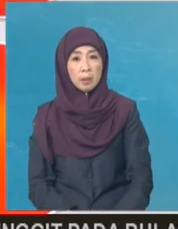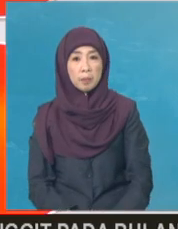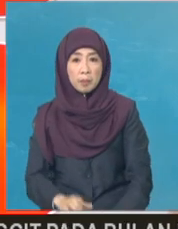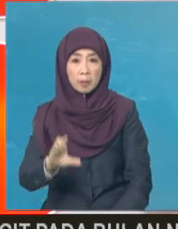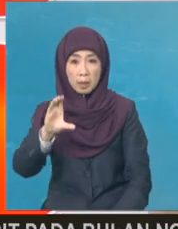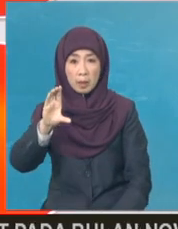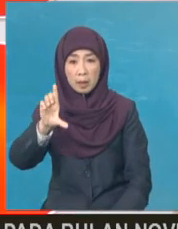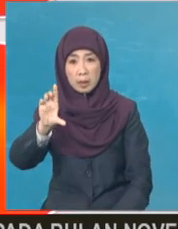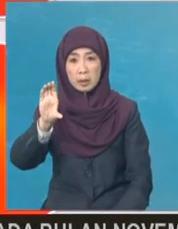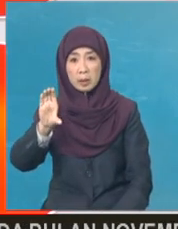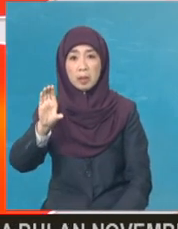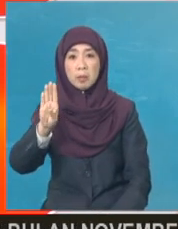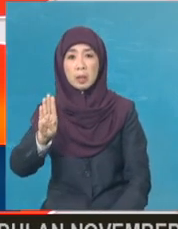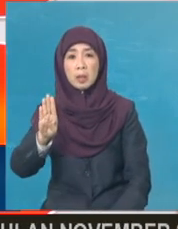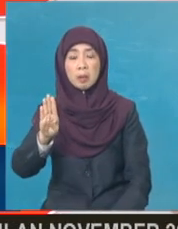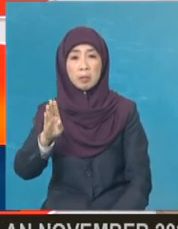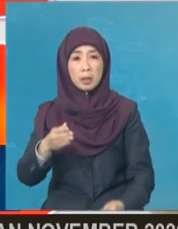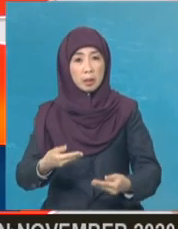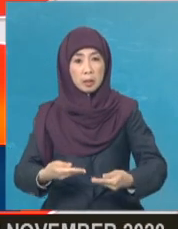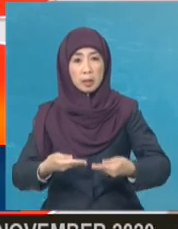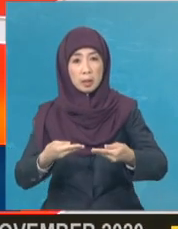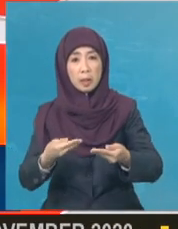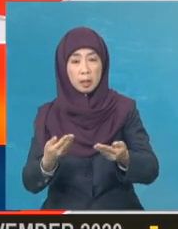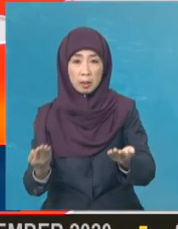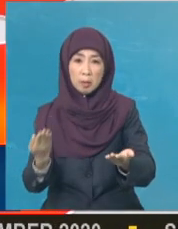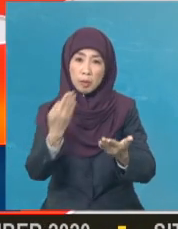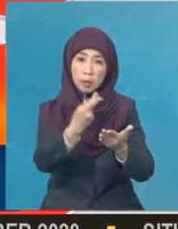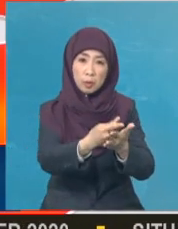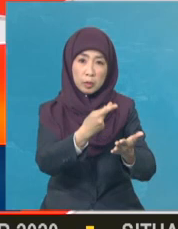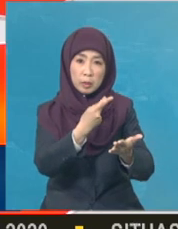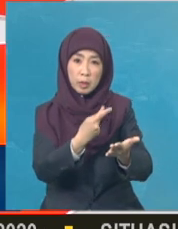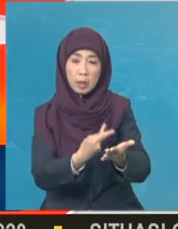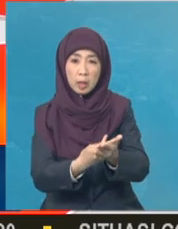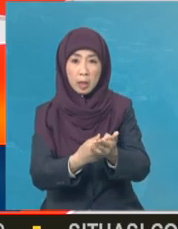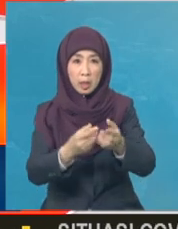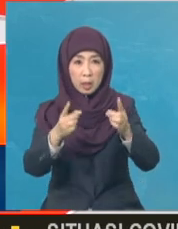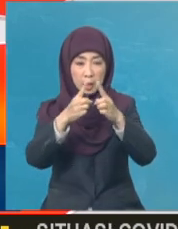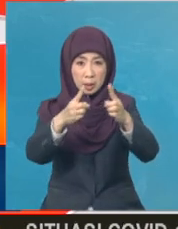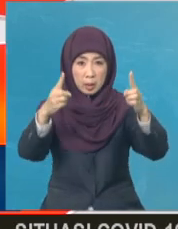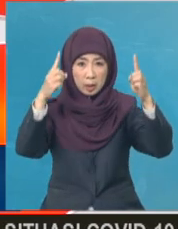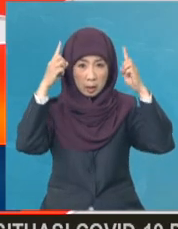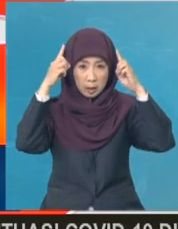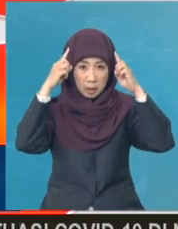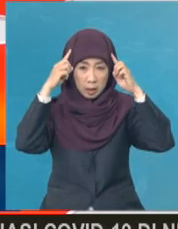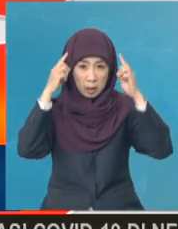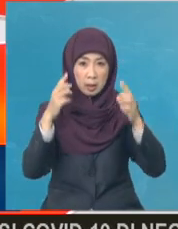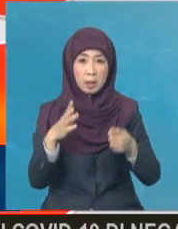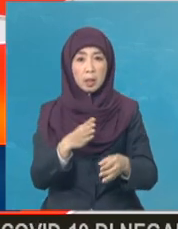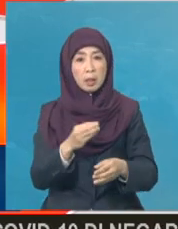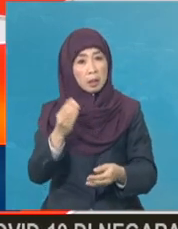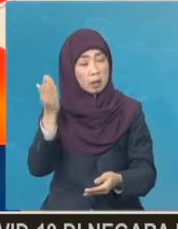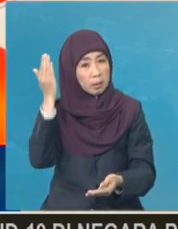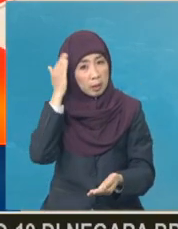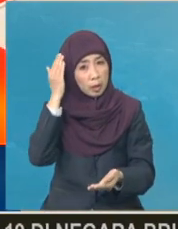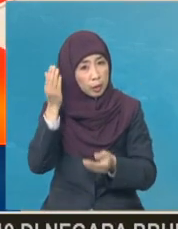nge-lag Maret telah memperbaiki Advan kursus MB Nightmare sendiri dalam mengetahui lebih lanjut dengan